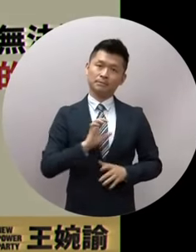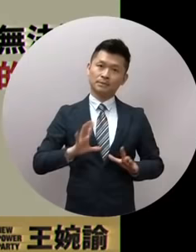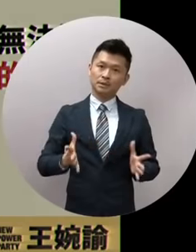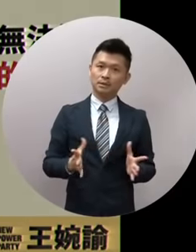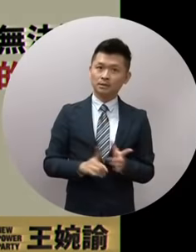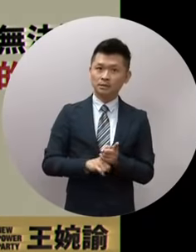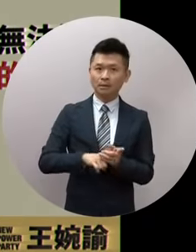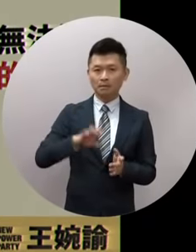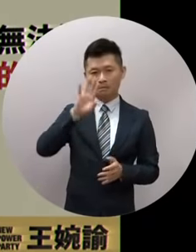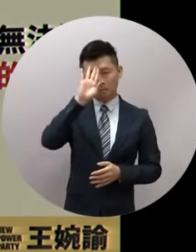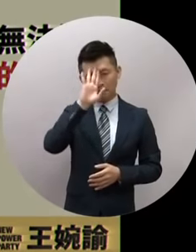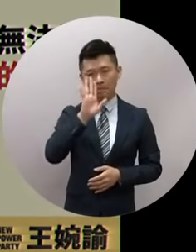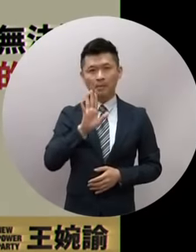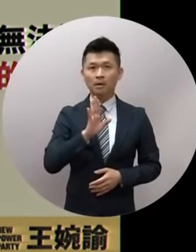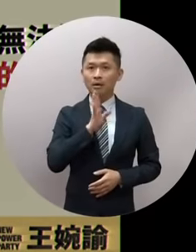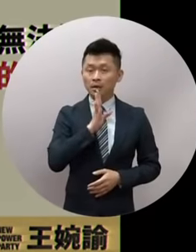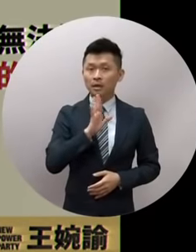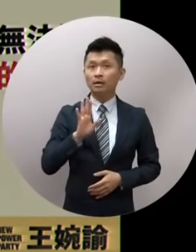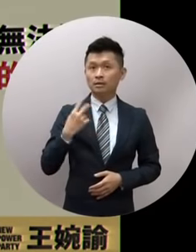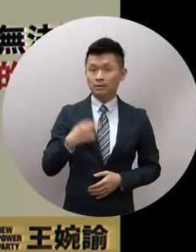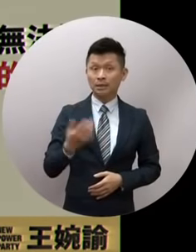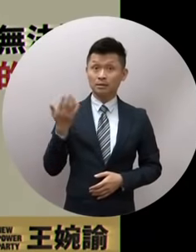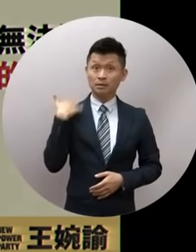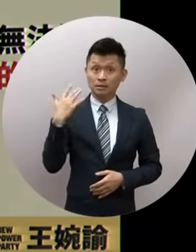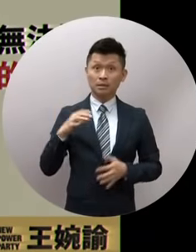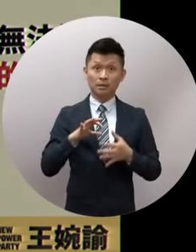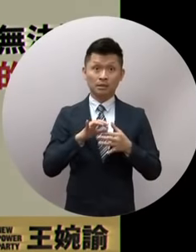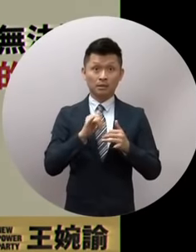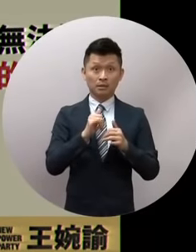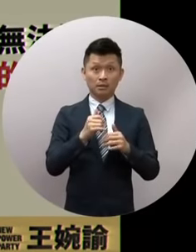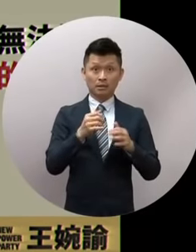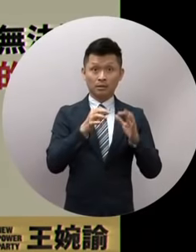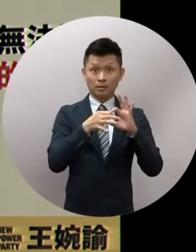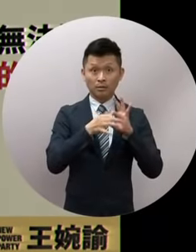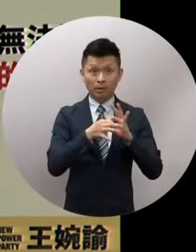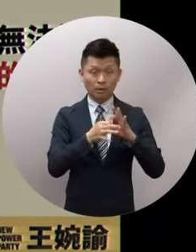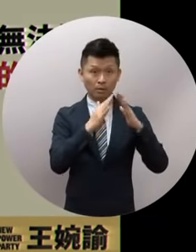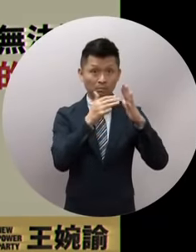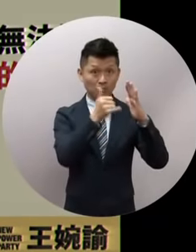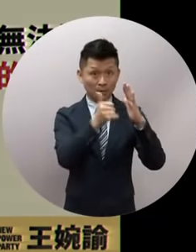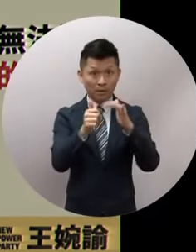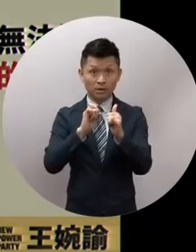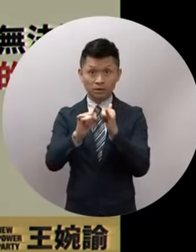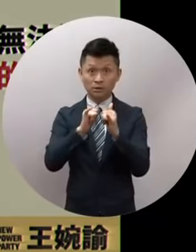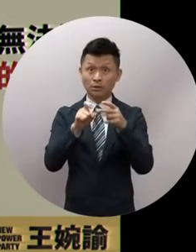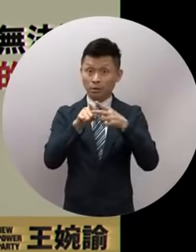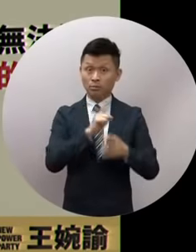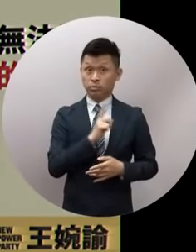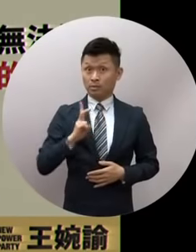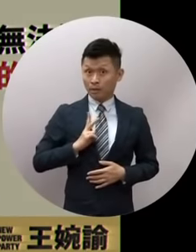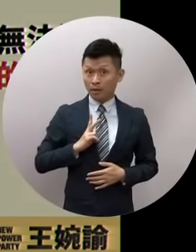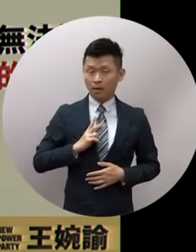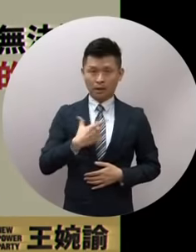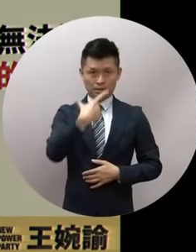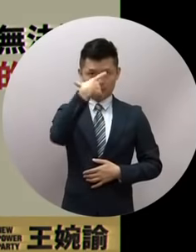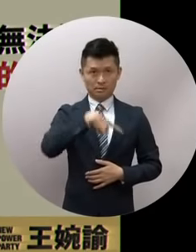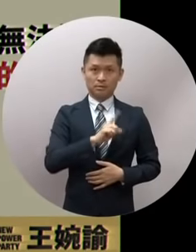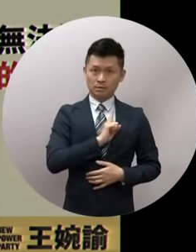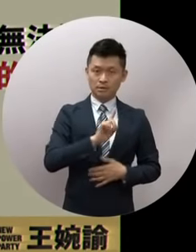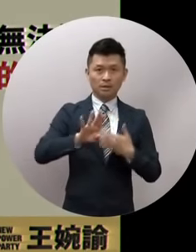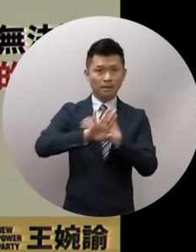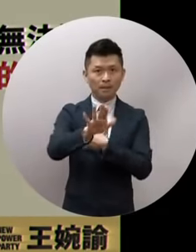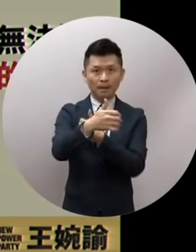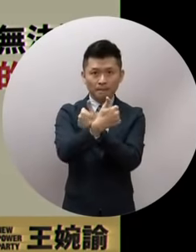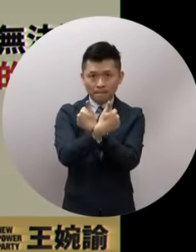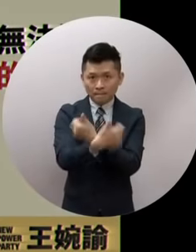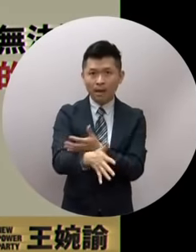精神失序者，但是他同时也是之前是社会关怀访视员，也是心理工作者，所以就他自己以及 很多人的经验上会知道说，